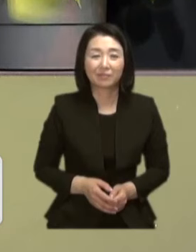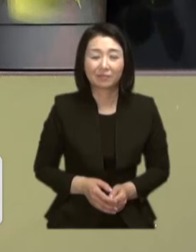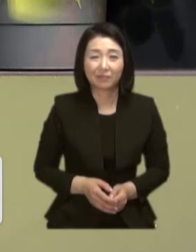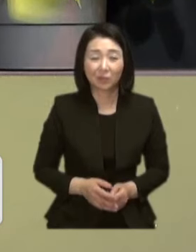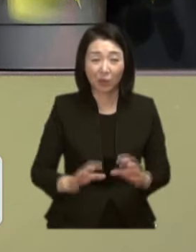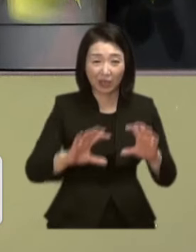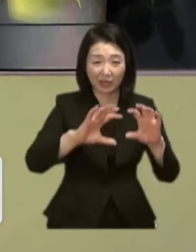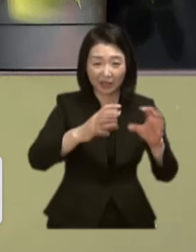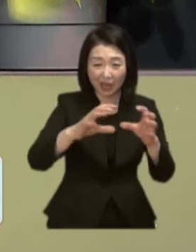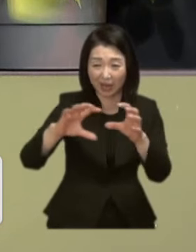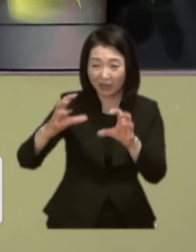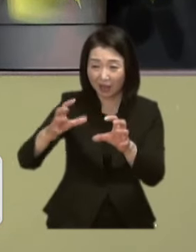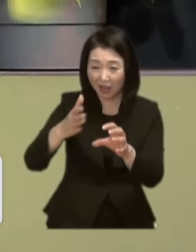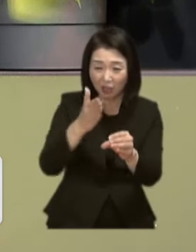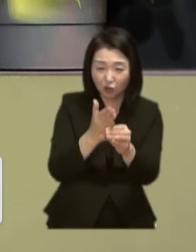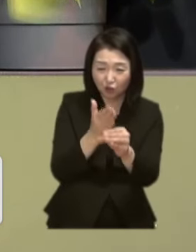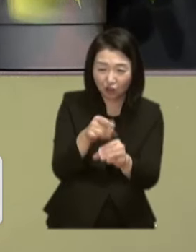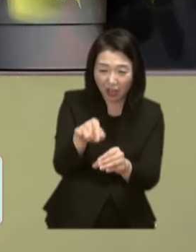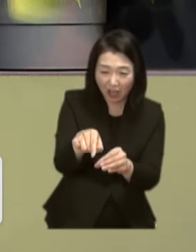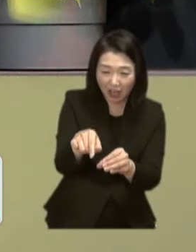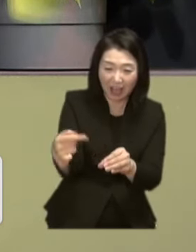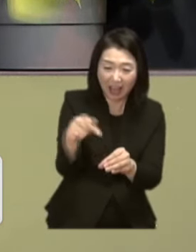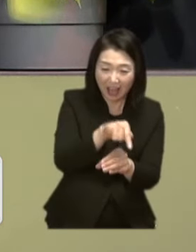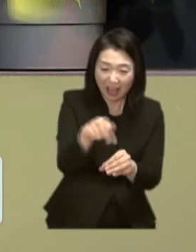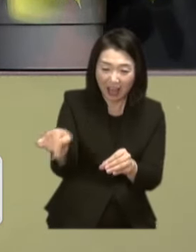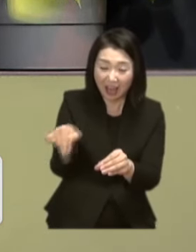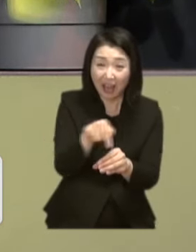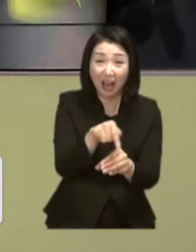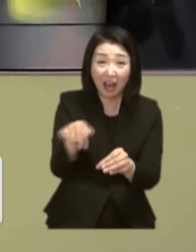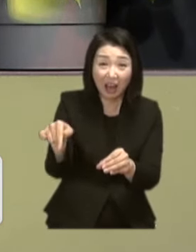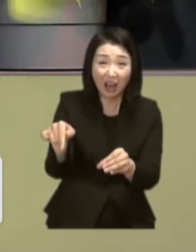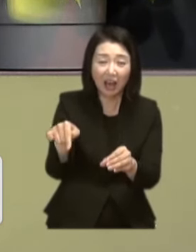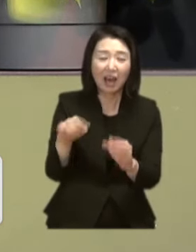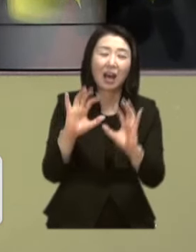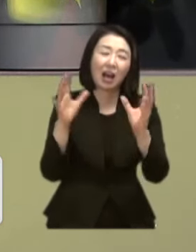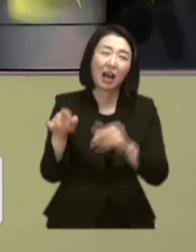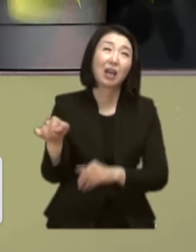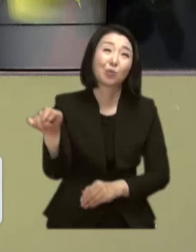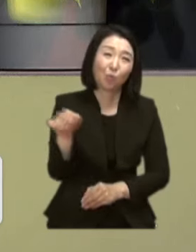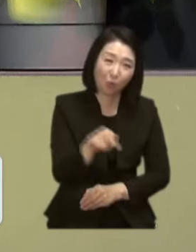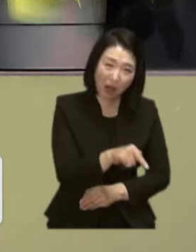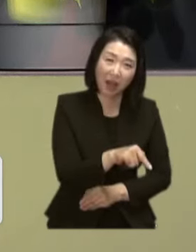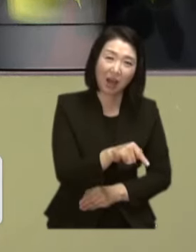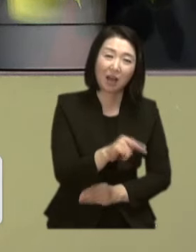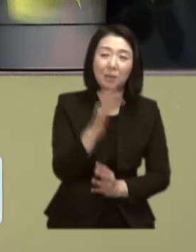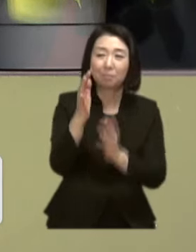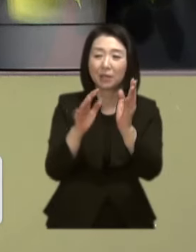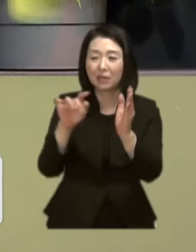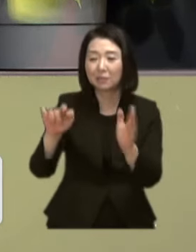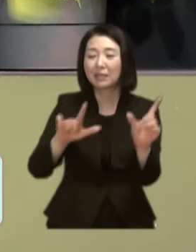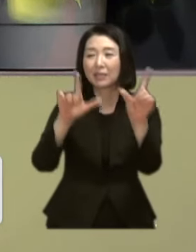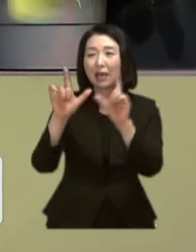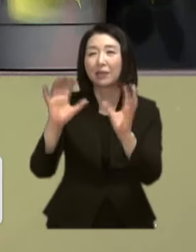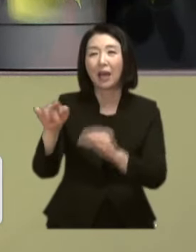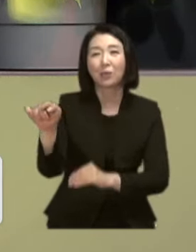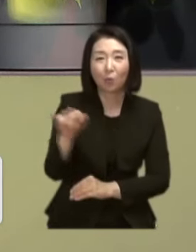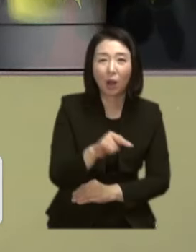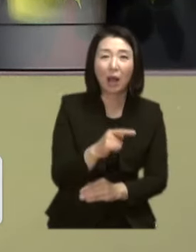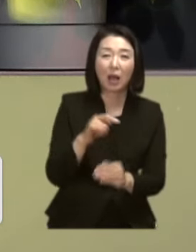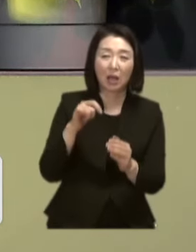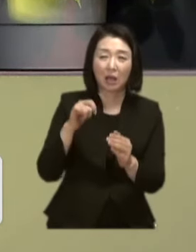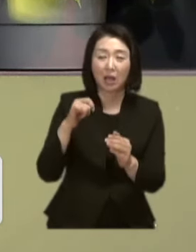국경지대 아이들, 밀림 속의 아이들 이런 아이들이 주로 오고요. 네. 올 때는 왔던 아이들이 또 소문내가지고 데려오기도 하고 또